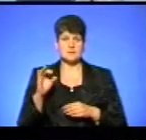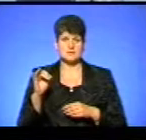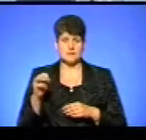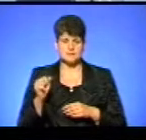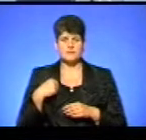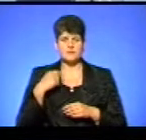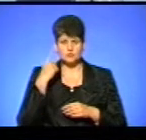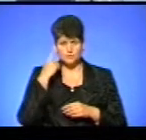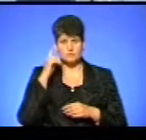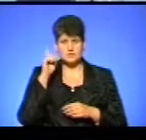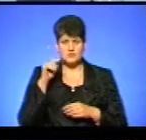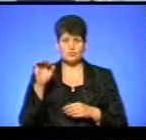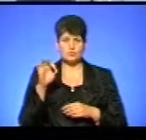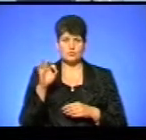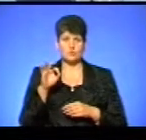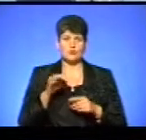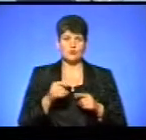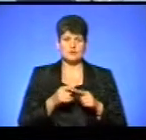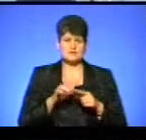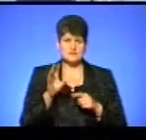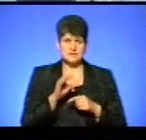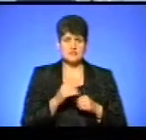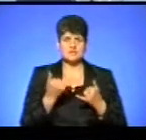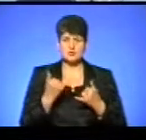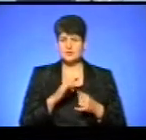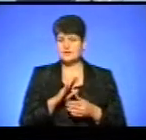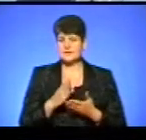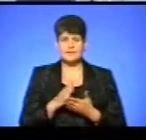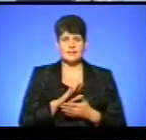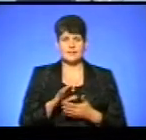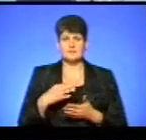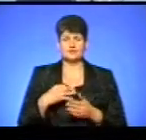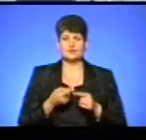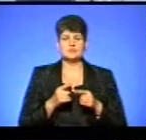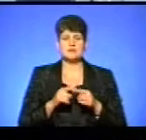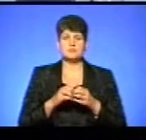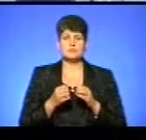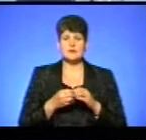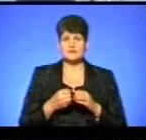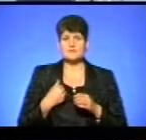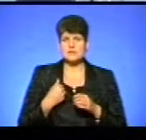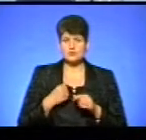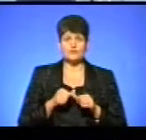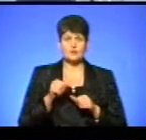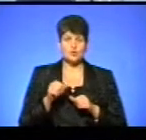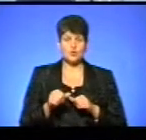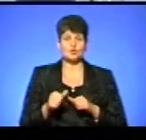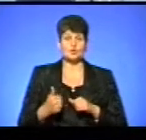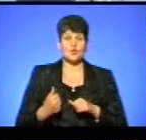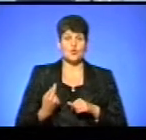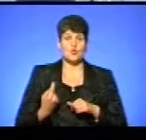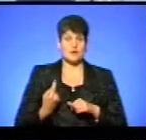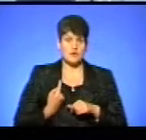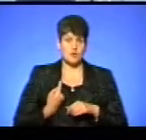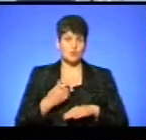всі в Тернополі про це знають. І сьогодні також ми стоїмо небайдужими до цієї проблеми. Тому що військові, крім того, що охороняють кордони і піклуються